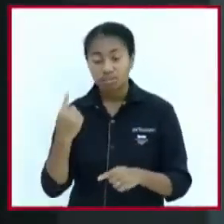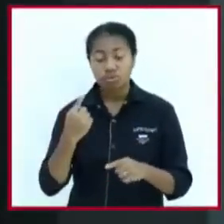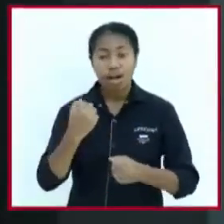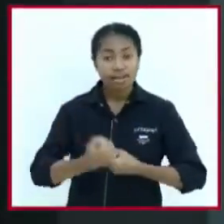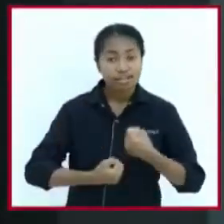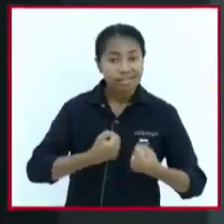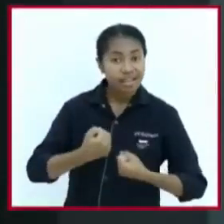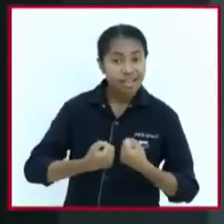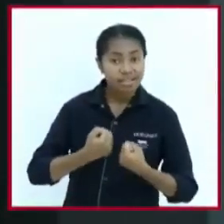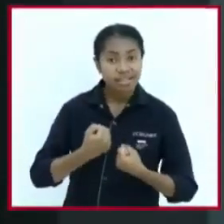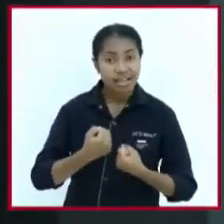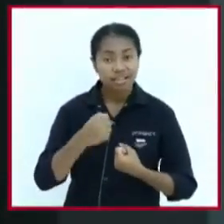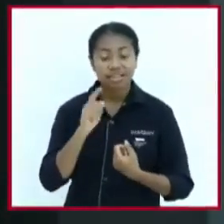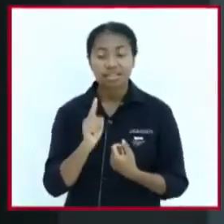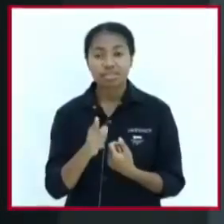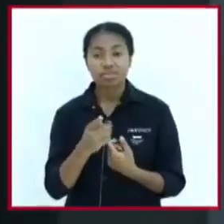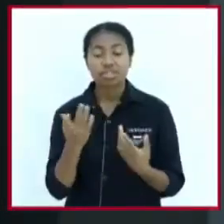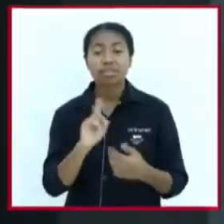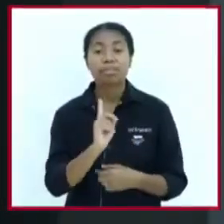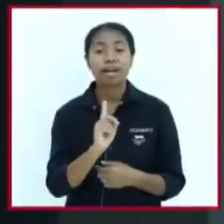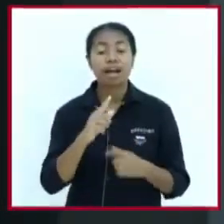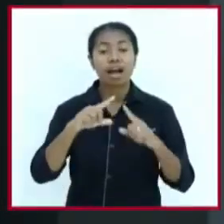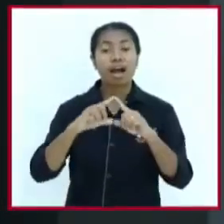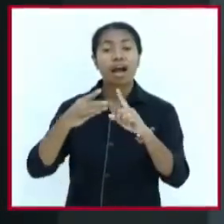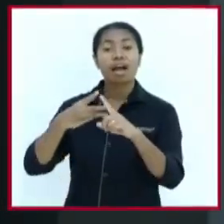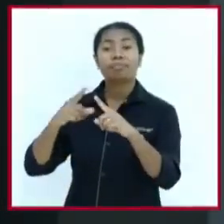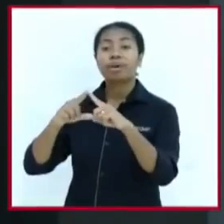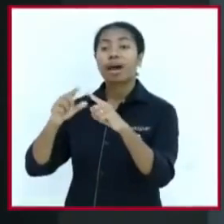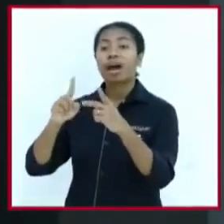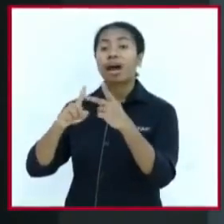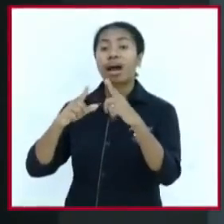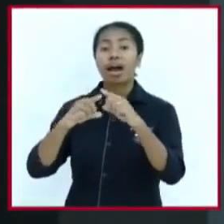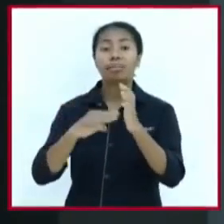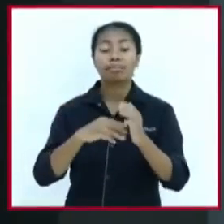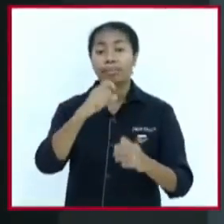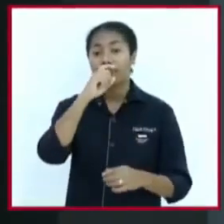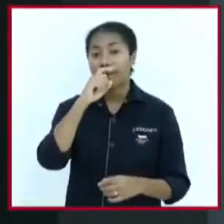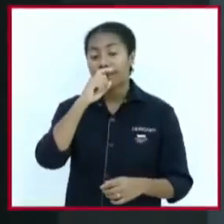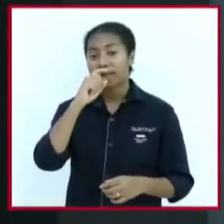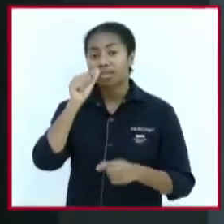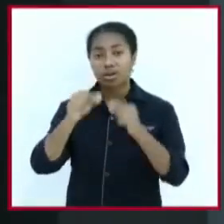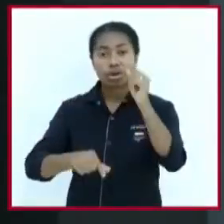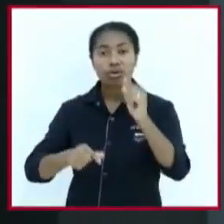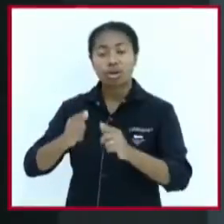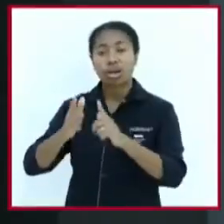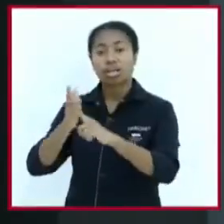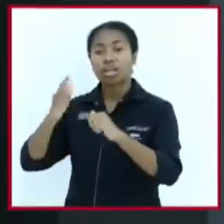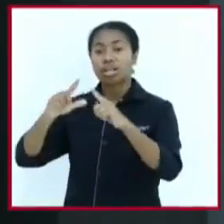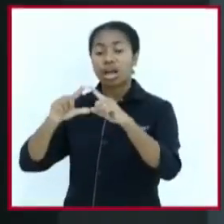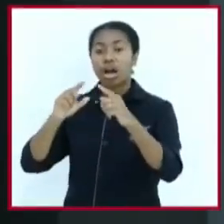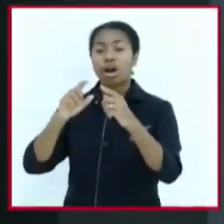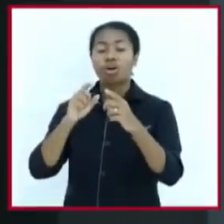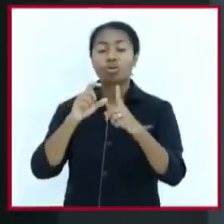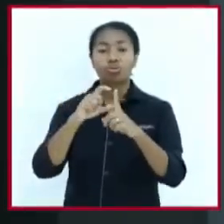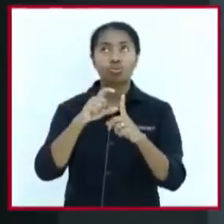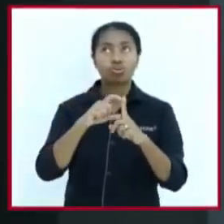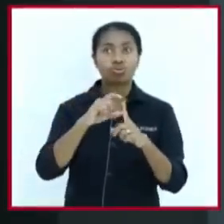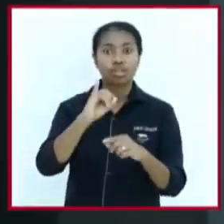dimana Abraham bapaknya orang Yahudi itu nenek moyangnya orang Yahudi itu